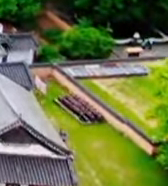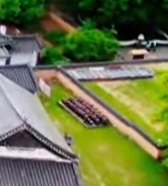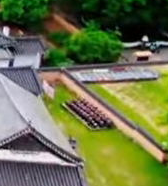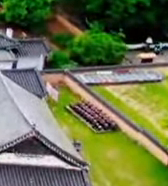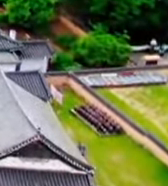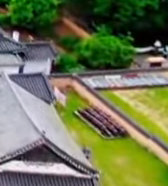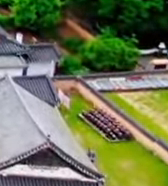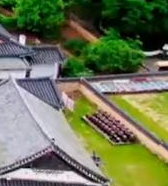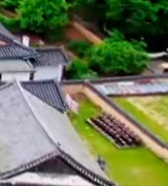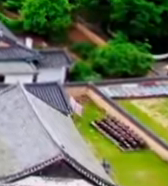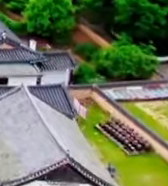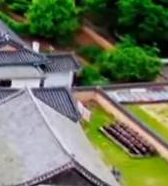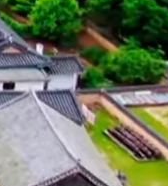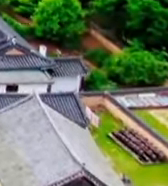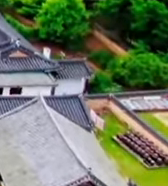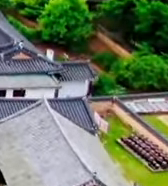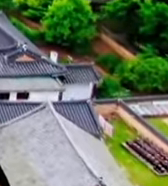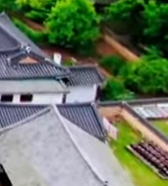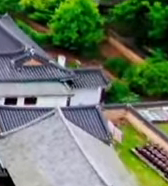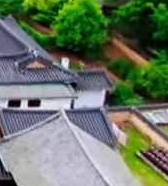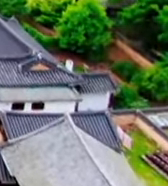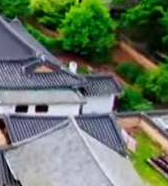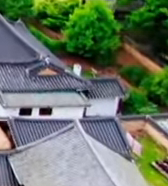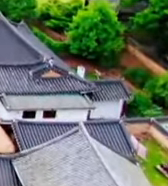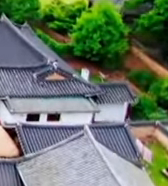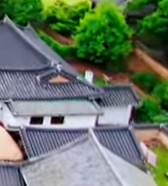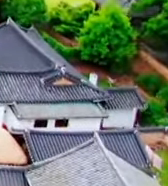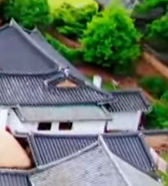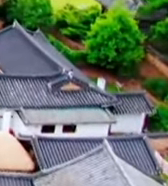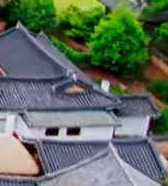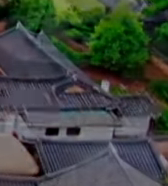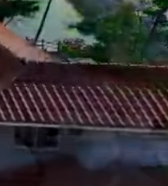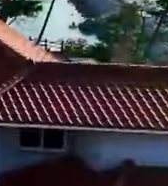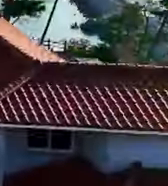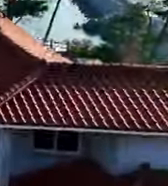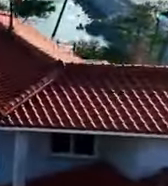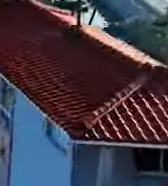경북입니다. 7.7% 투표율 기록하고 있습니다.